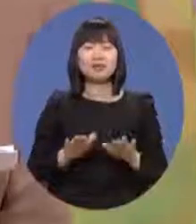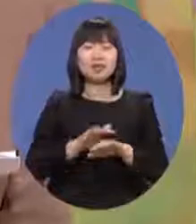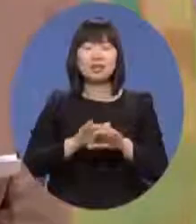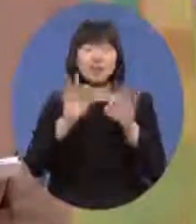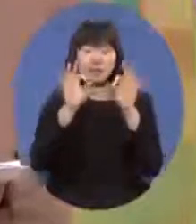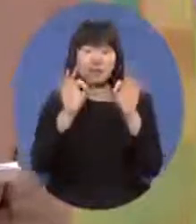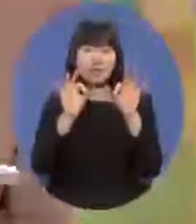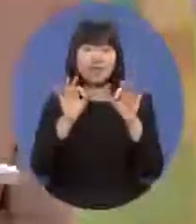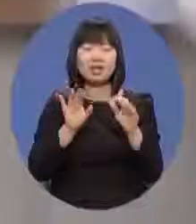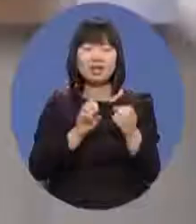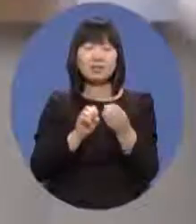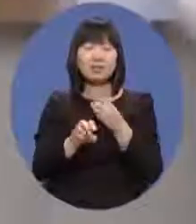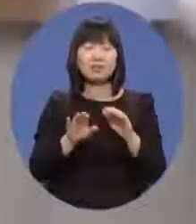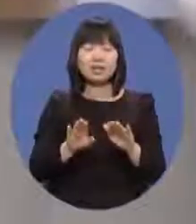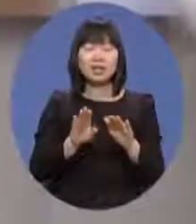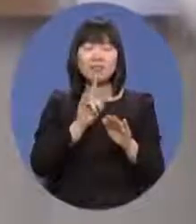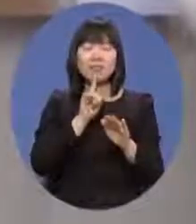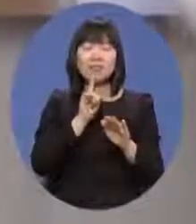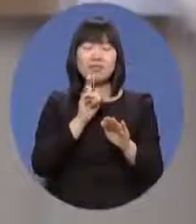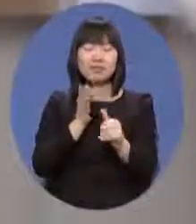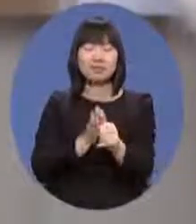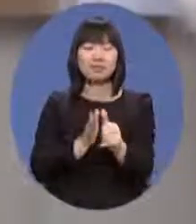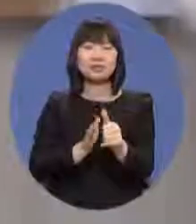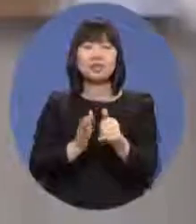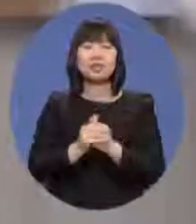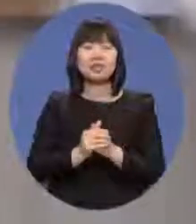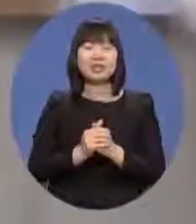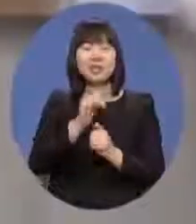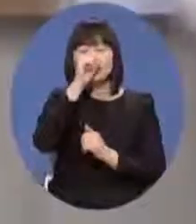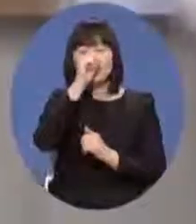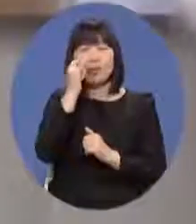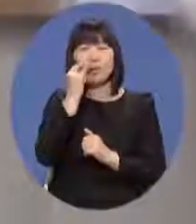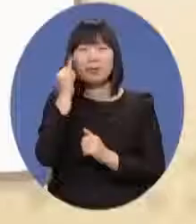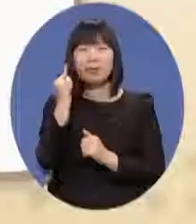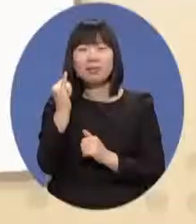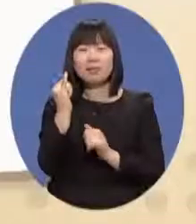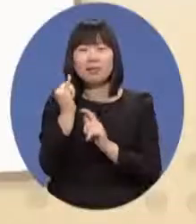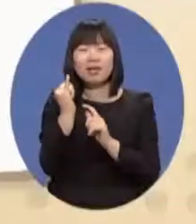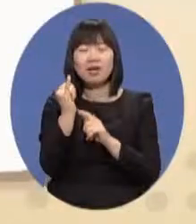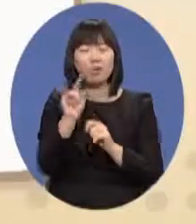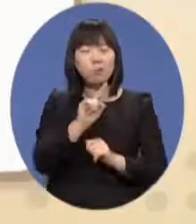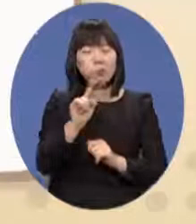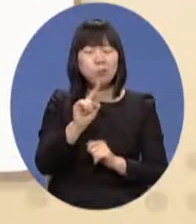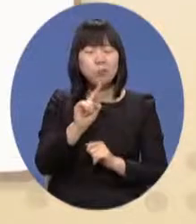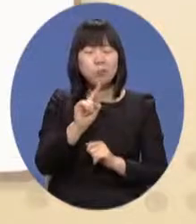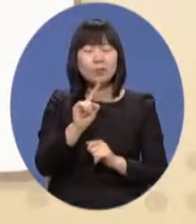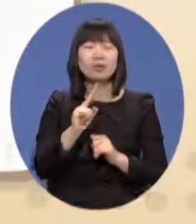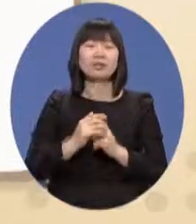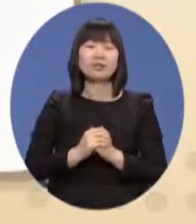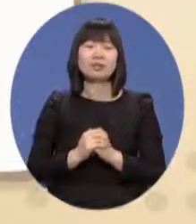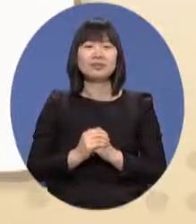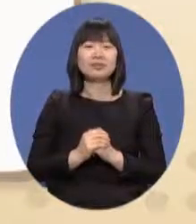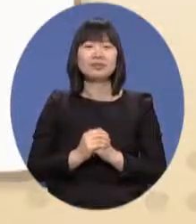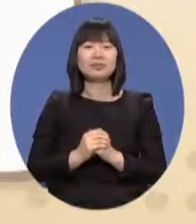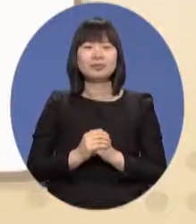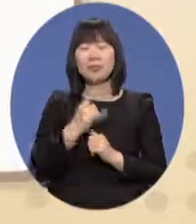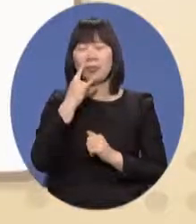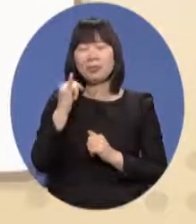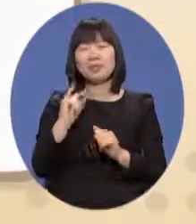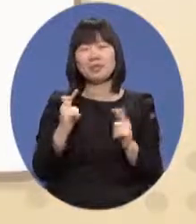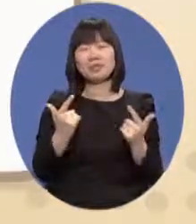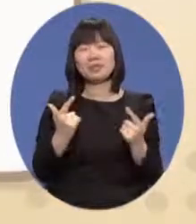잘 들어보시고 네. 답을 말씀하시면 되겠습니다. 좋은 엄마라 뭐뭐뭐 땡땡땡 엄마가